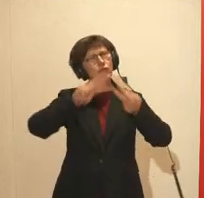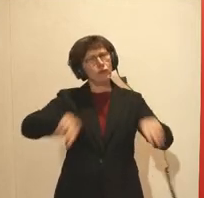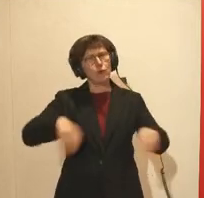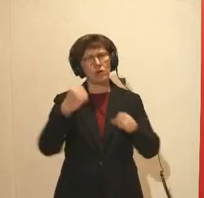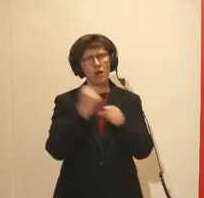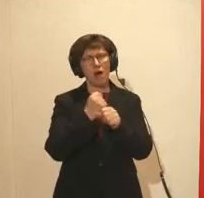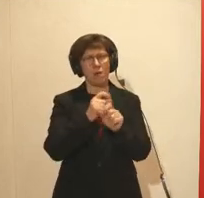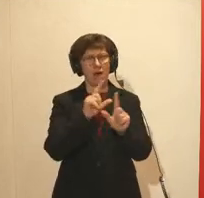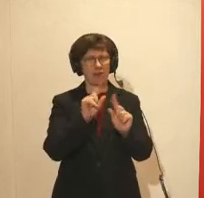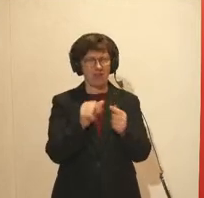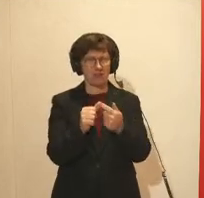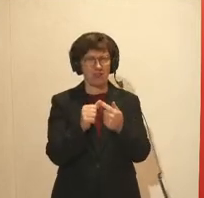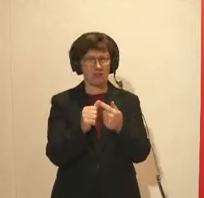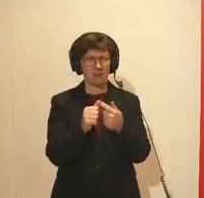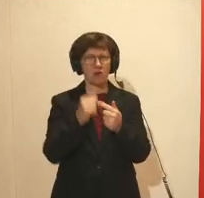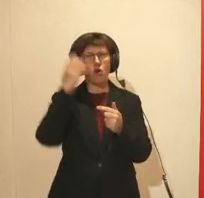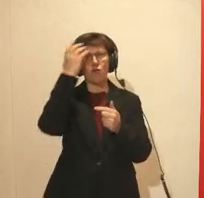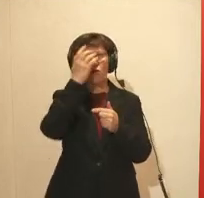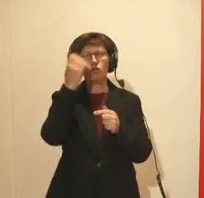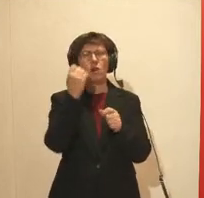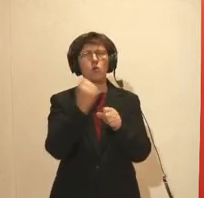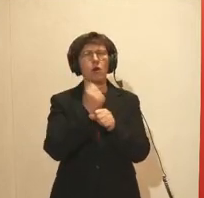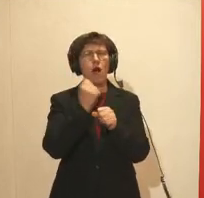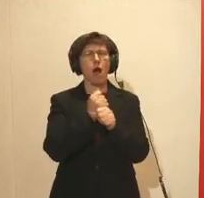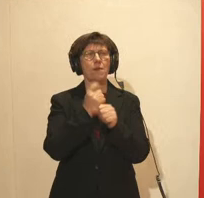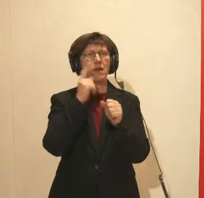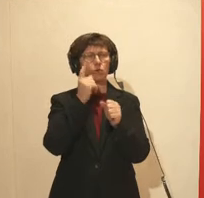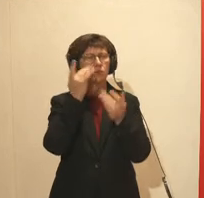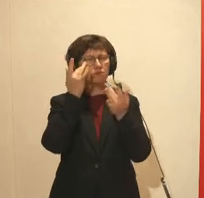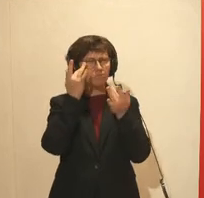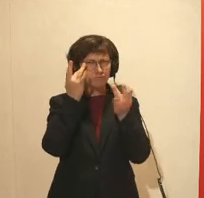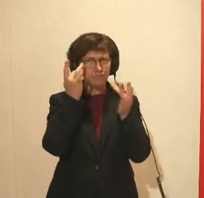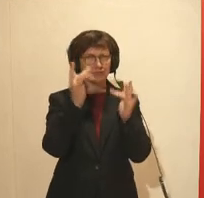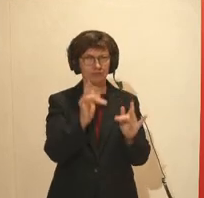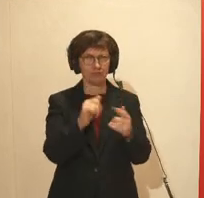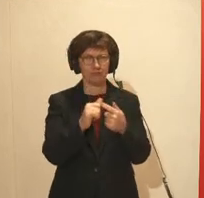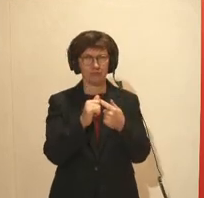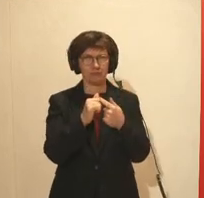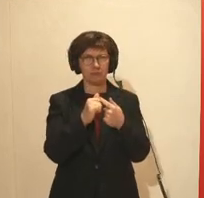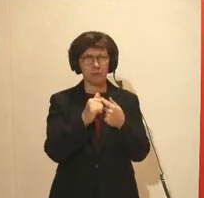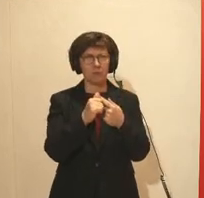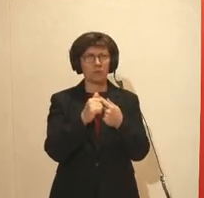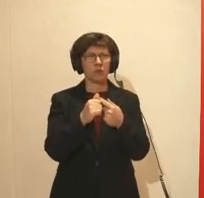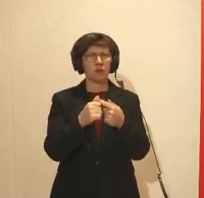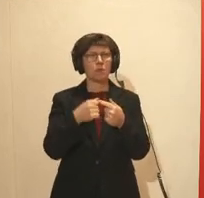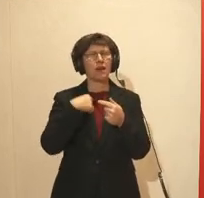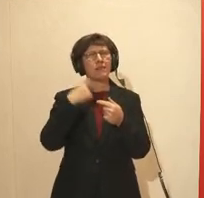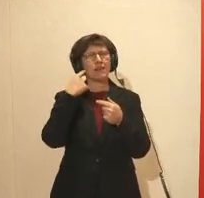über diese arbeit anerkannt aber ich denke